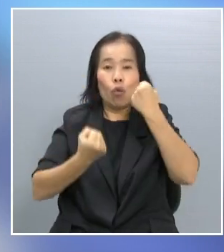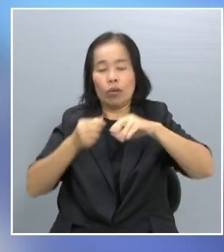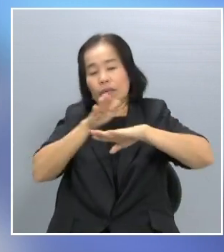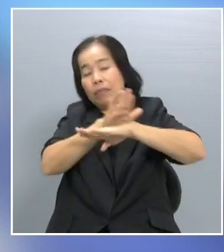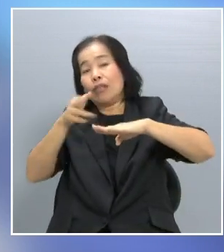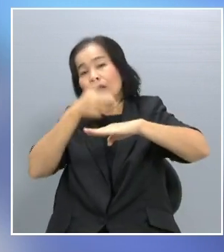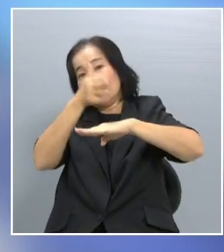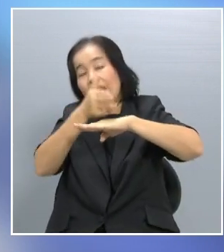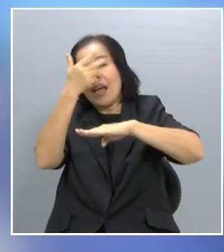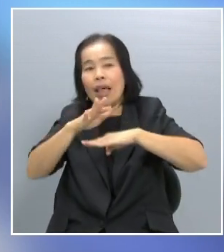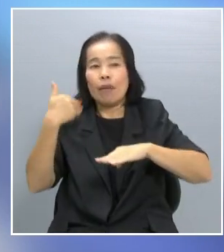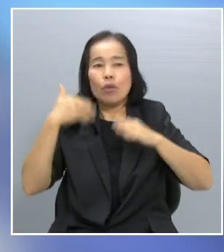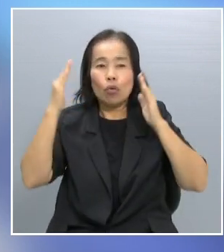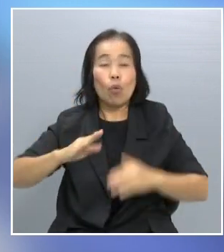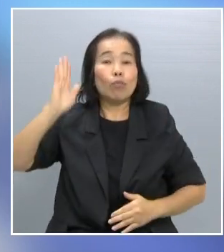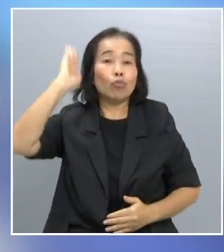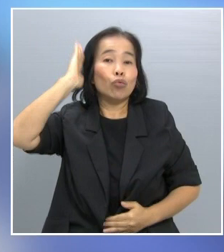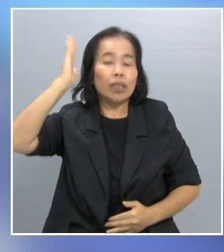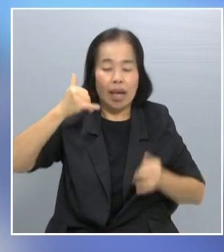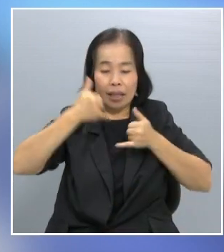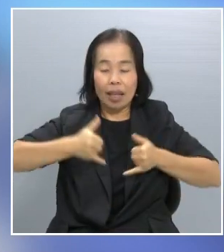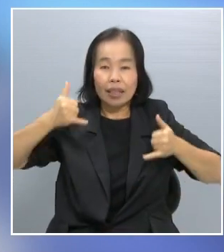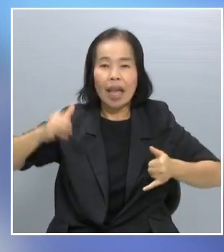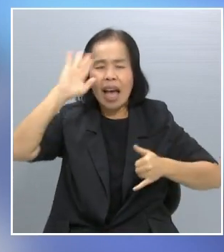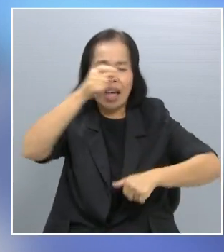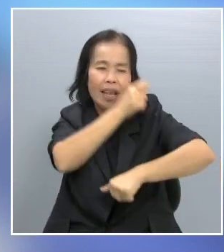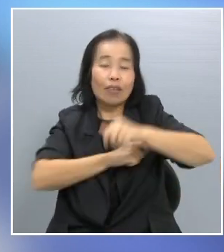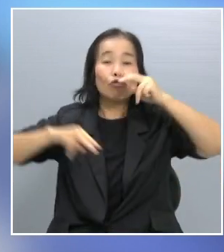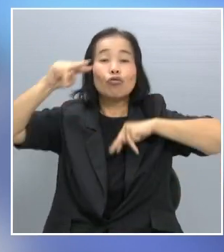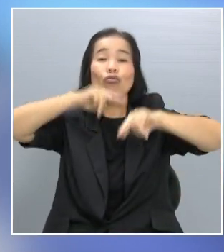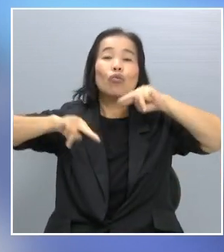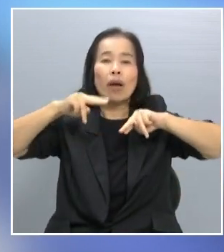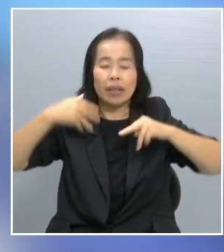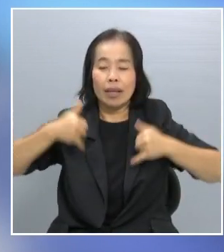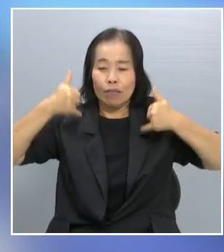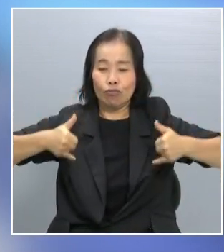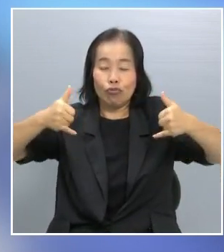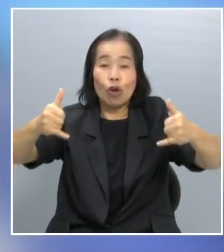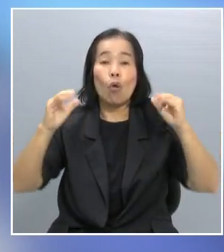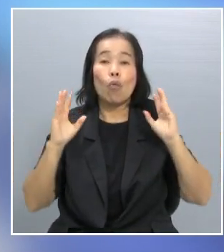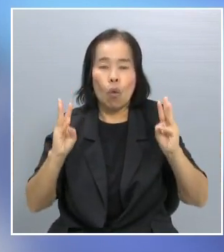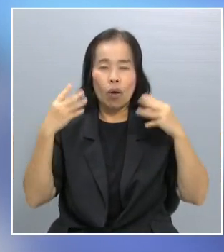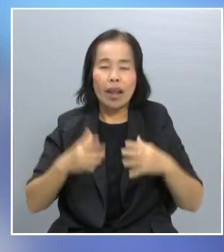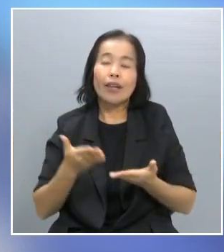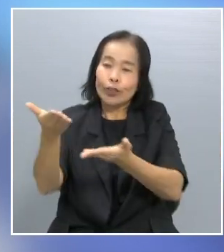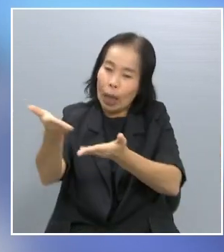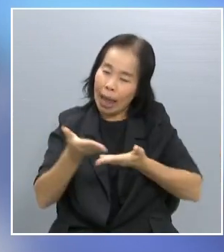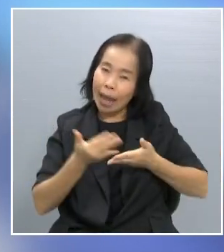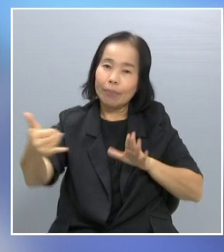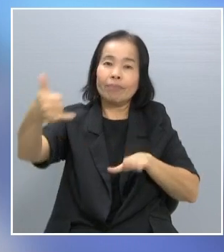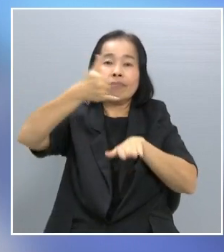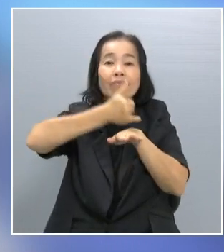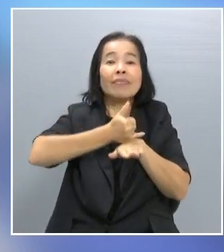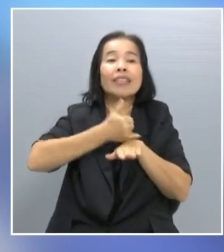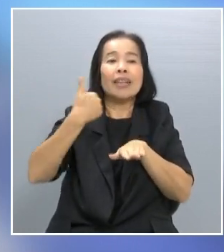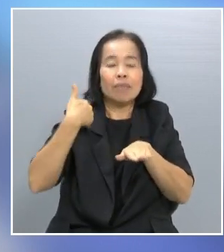แต่งกายคล้ายกับสหหรือว่าสารวัตรทหารจำนวน6นายยืนต้อนรับตรงทางลงรถนี่ มาแล้ว แถวเลยน